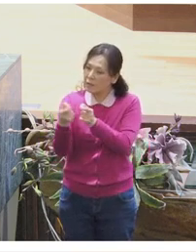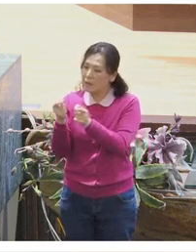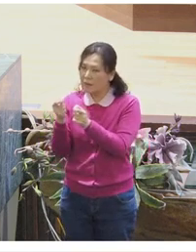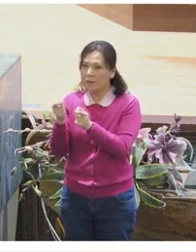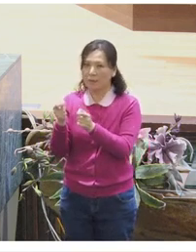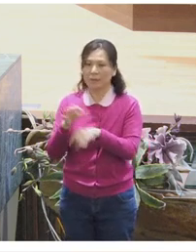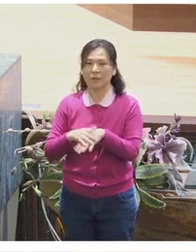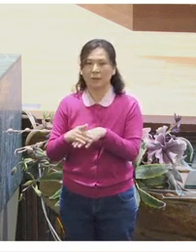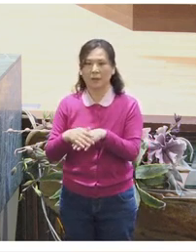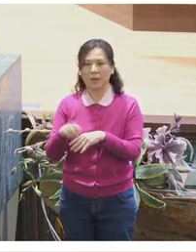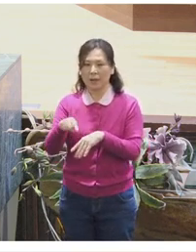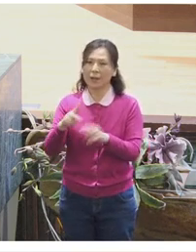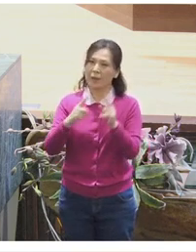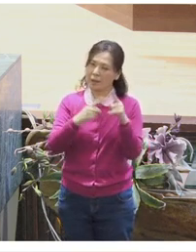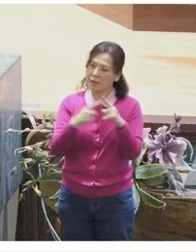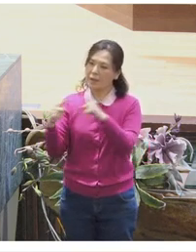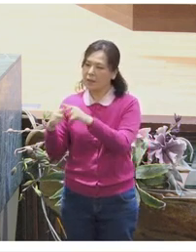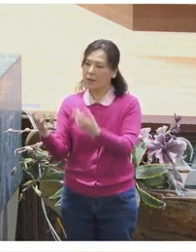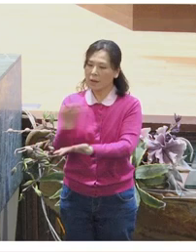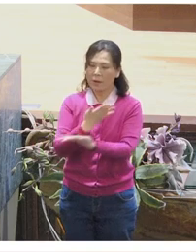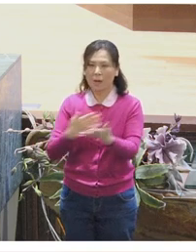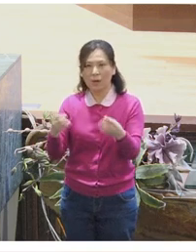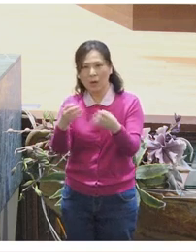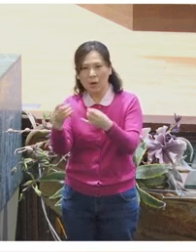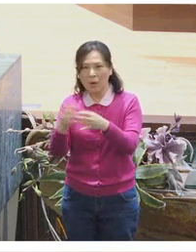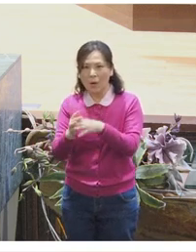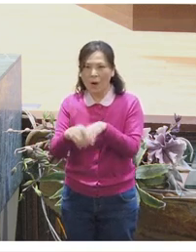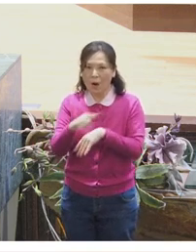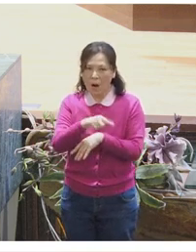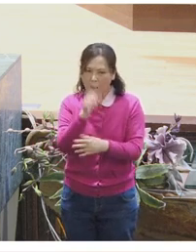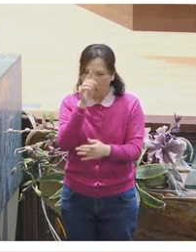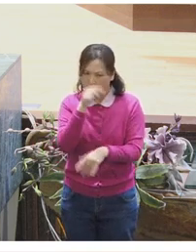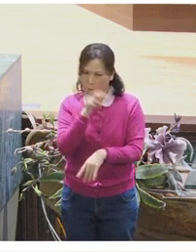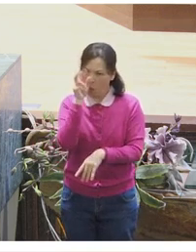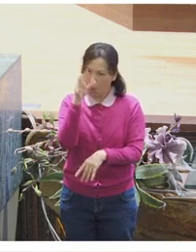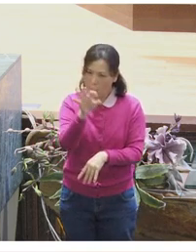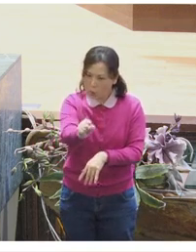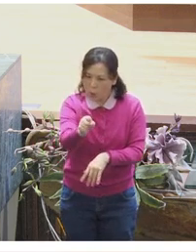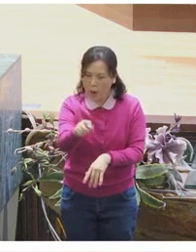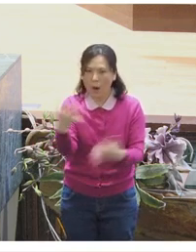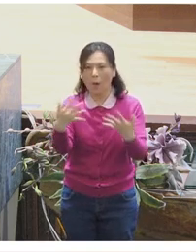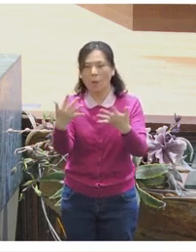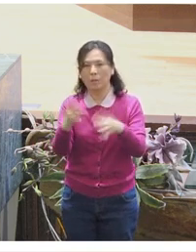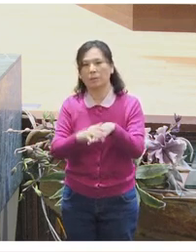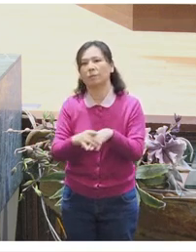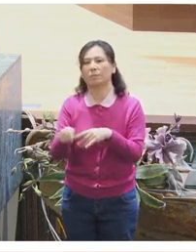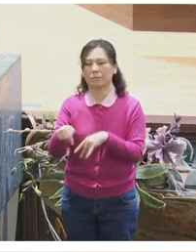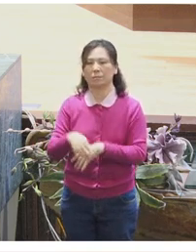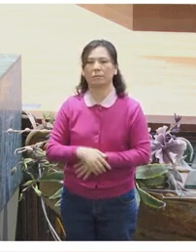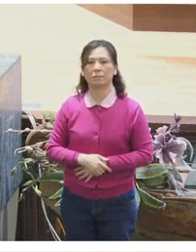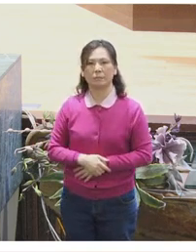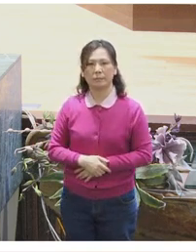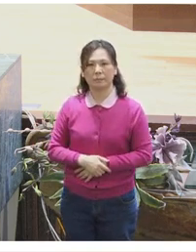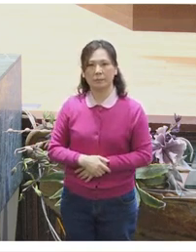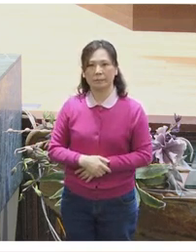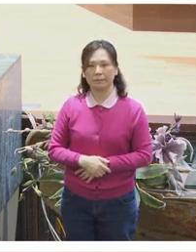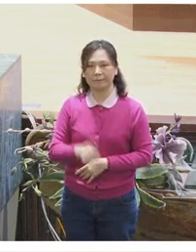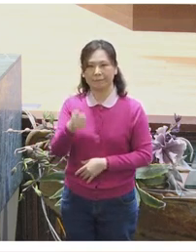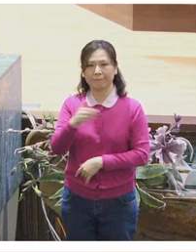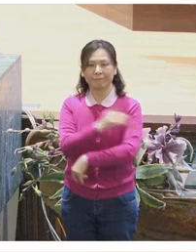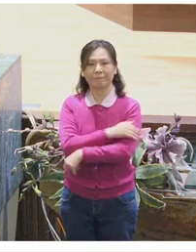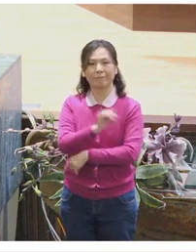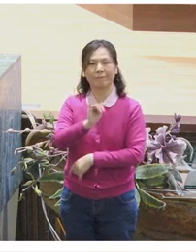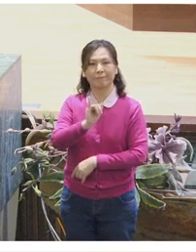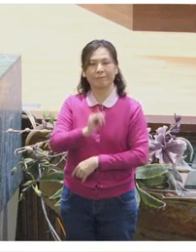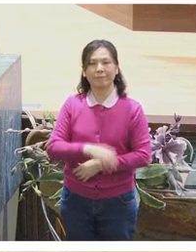家一起互动的过程里面去发现问题，在一起去思考怎么样去行动。 好，谢谢顺妮